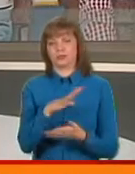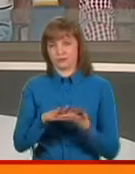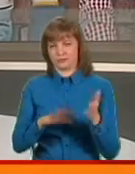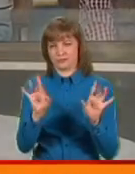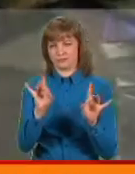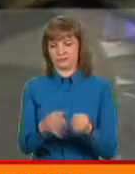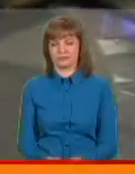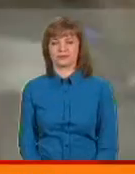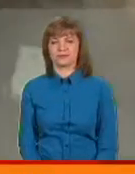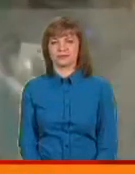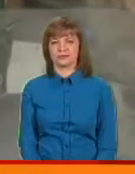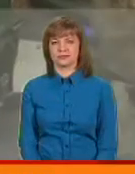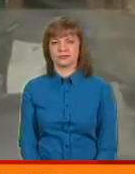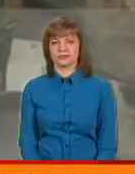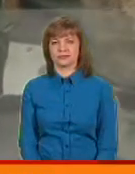уваги.